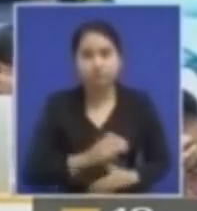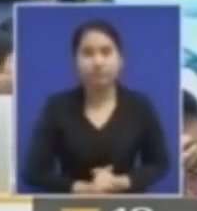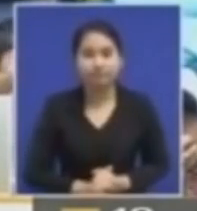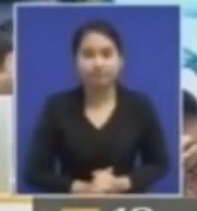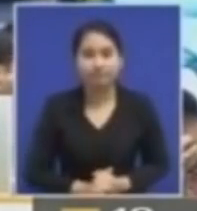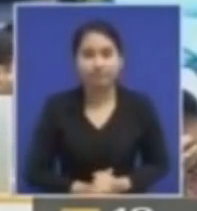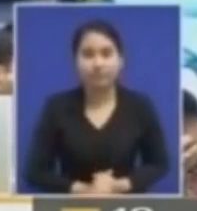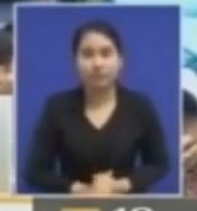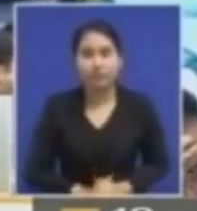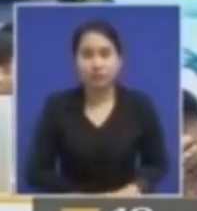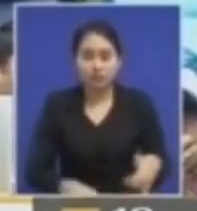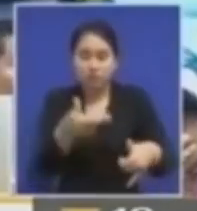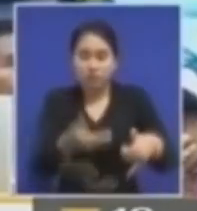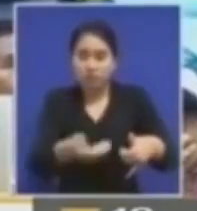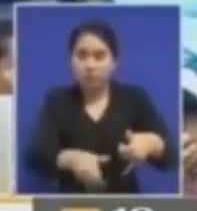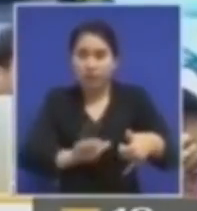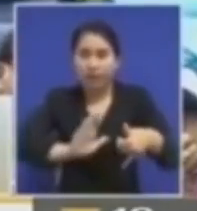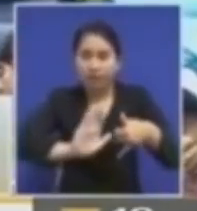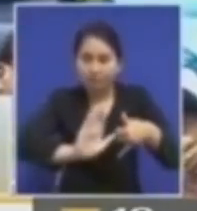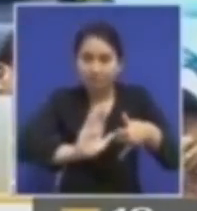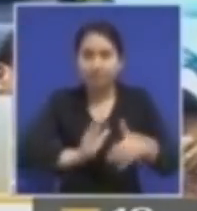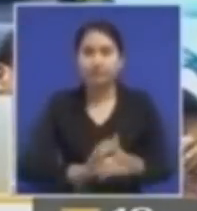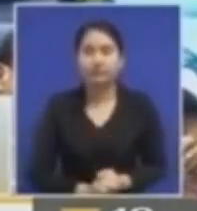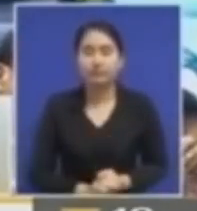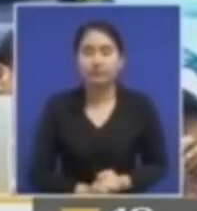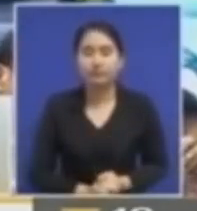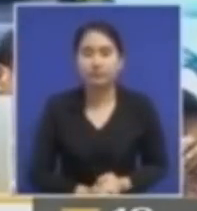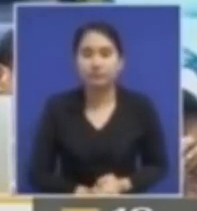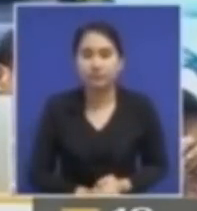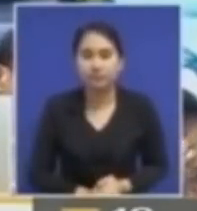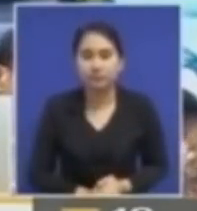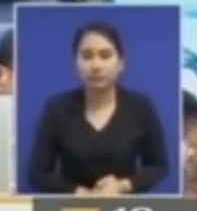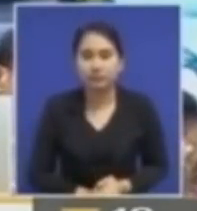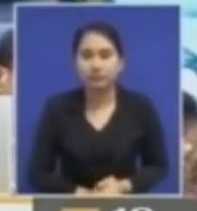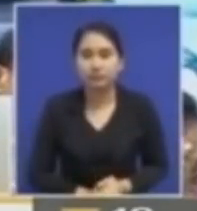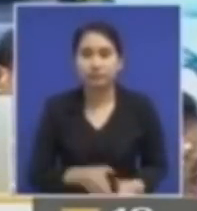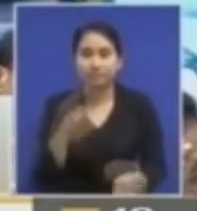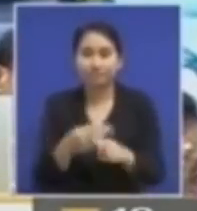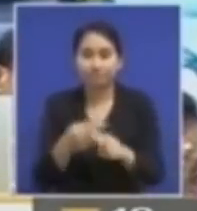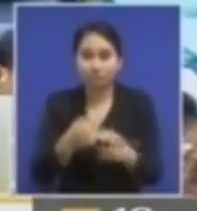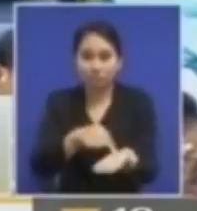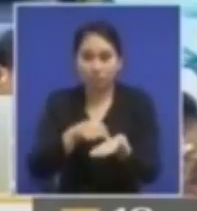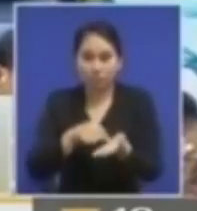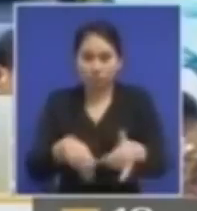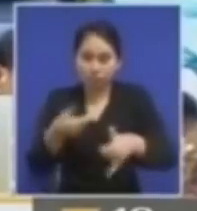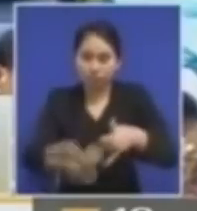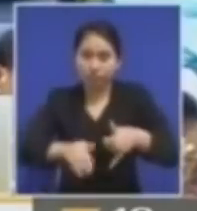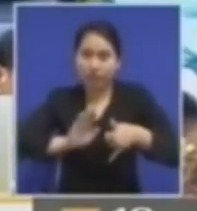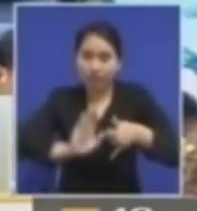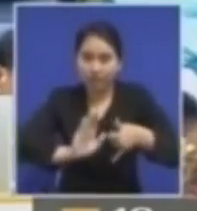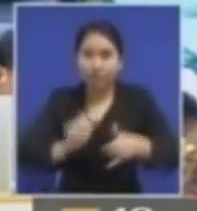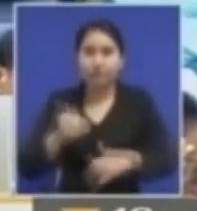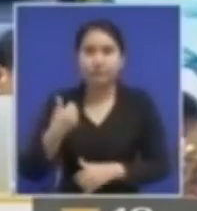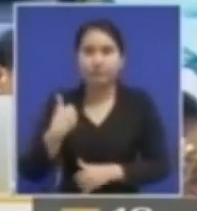คุณสมบัติลักษณะต้องห้ามของบุคคลที่เสนอเข้ามามีบุคคล